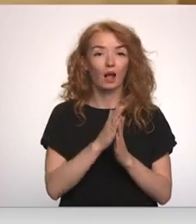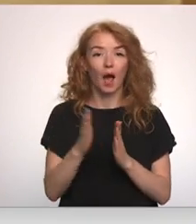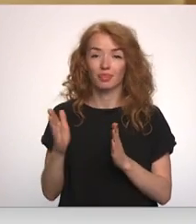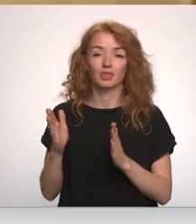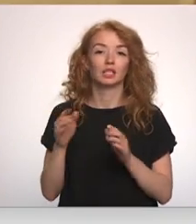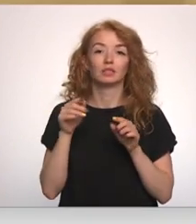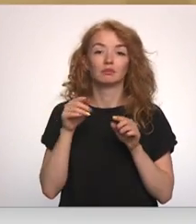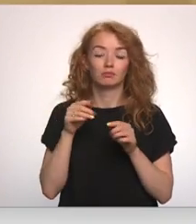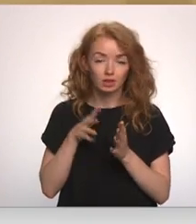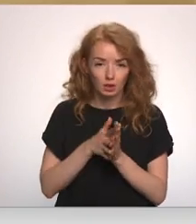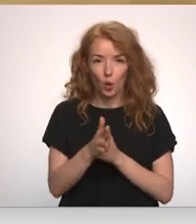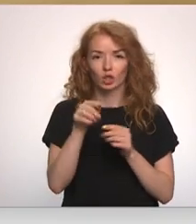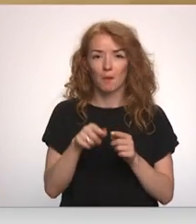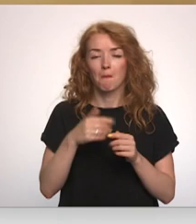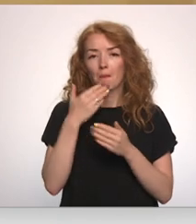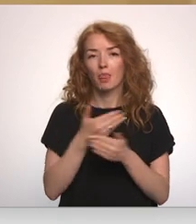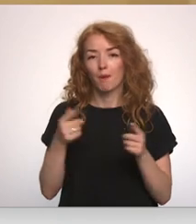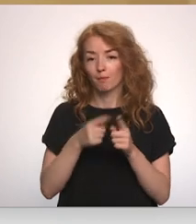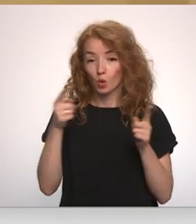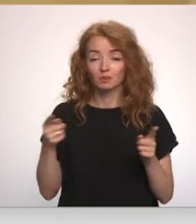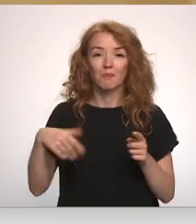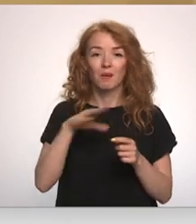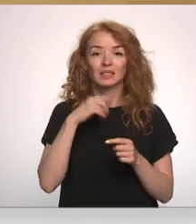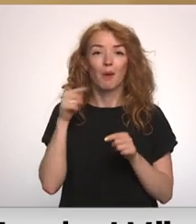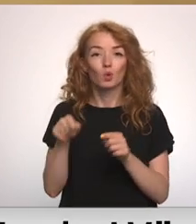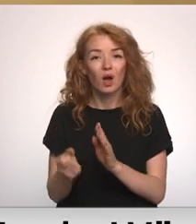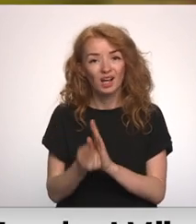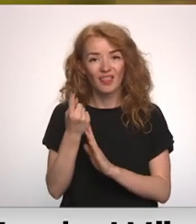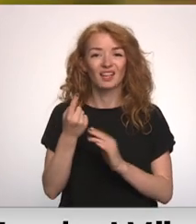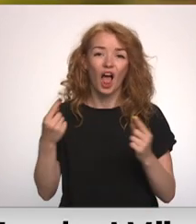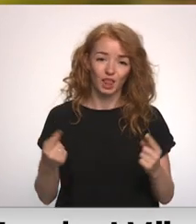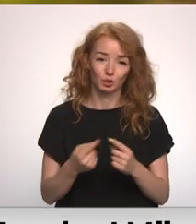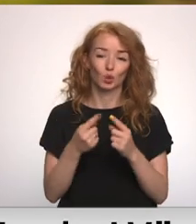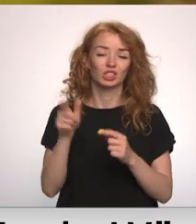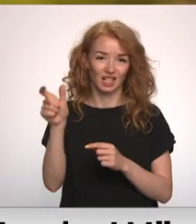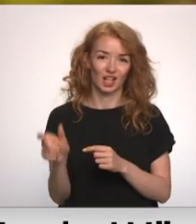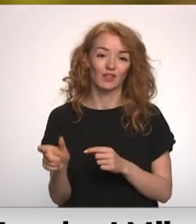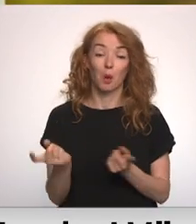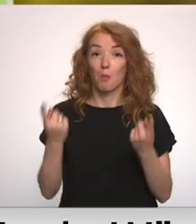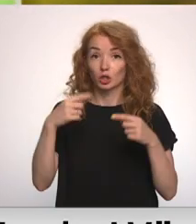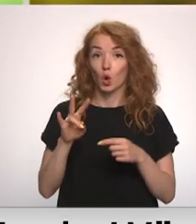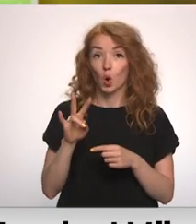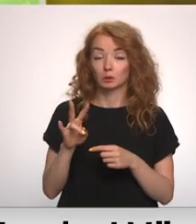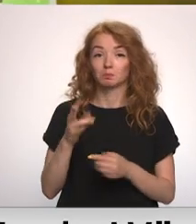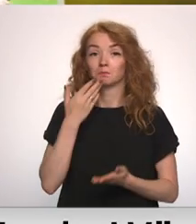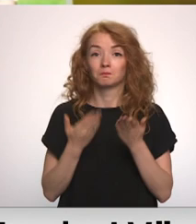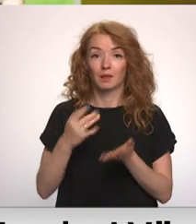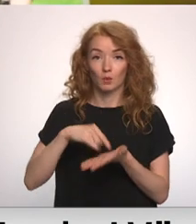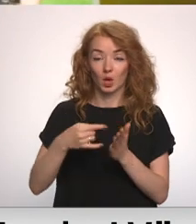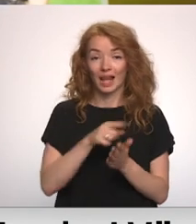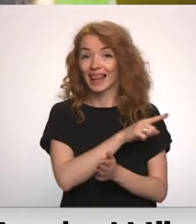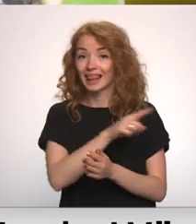tam pēdējam posmam, un mēs viņu gribam radīt un veidot cilvēcīgu. Pagaidām hospisa pilotu projekts ilgs